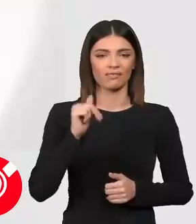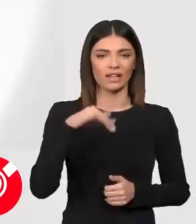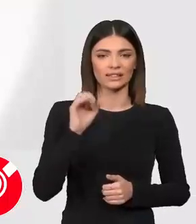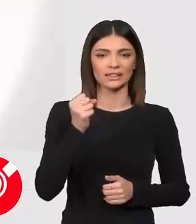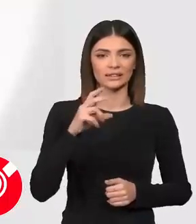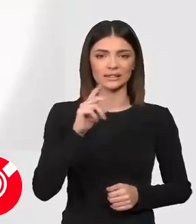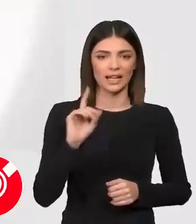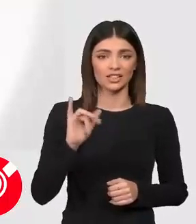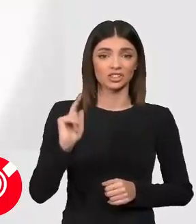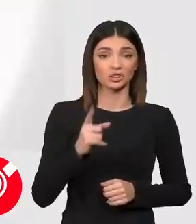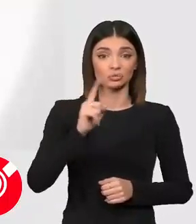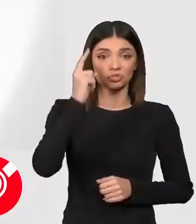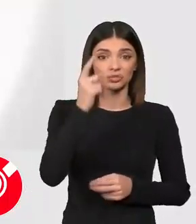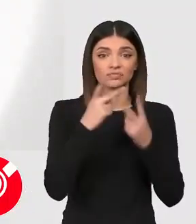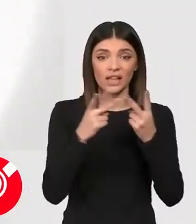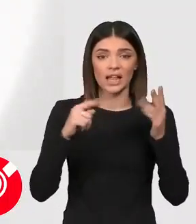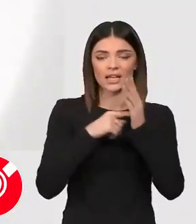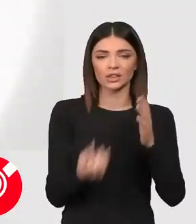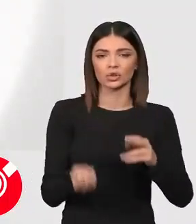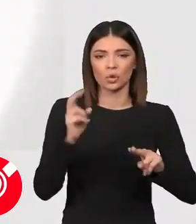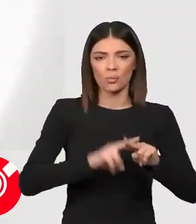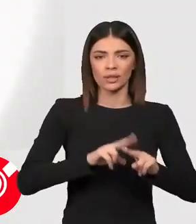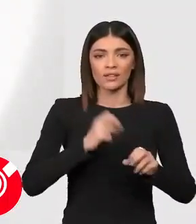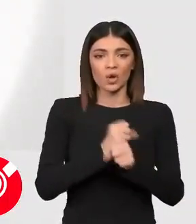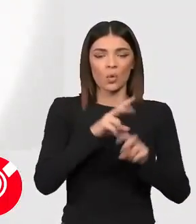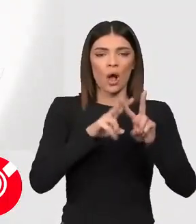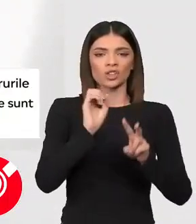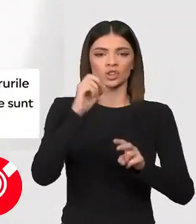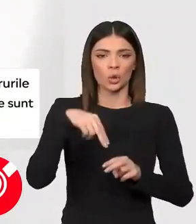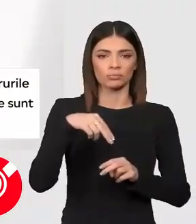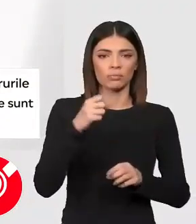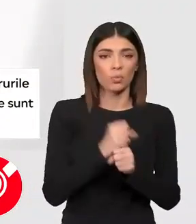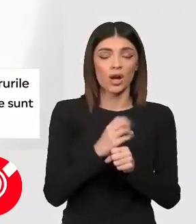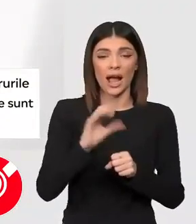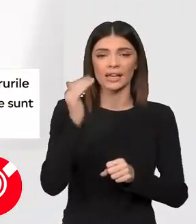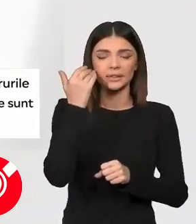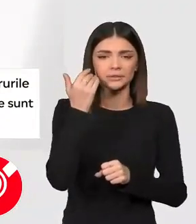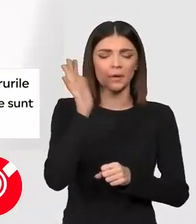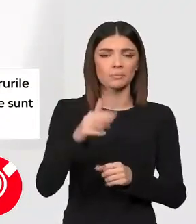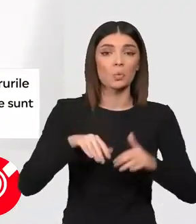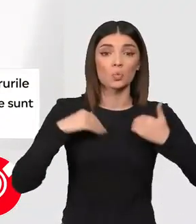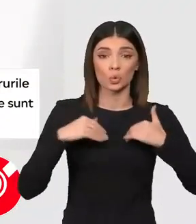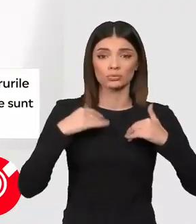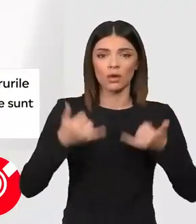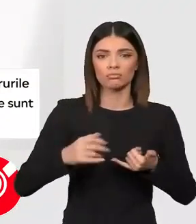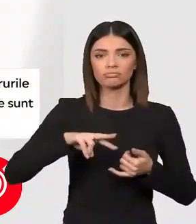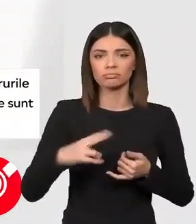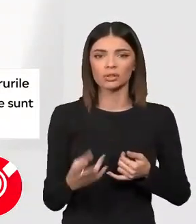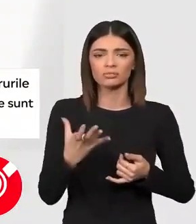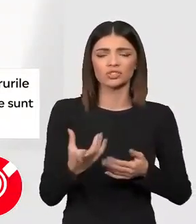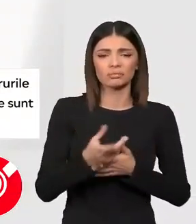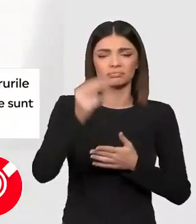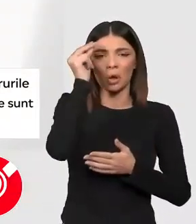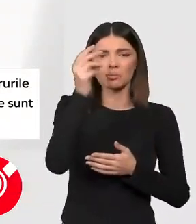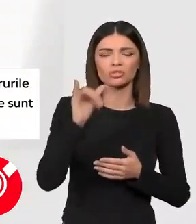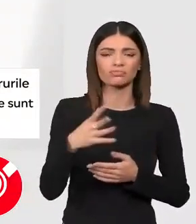Fun is dead și nu mai știm să trăim, asta arată un nou studiu Washington Post. Lucrurile care cândva erau o bucurie s